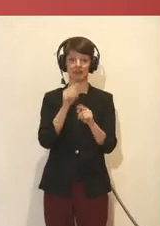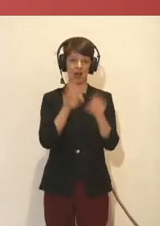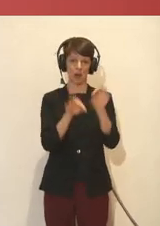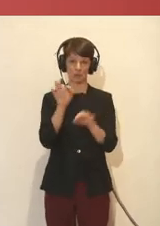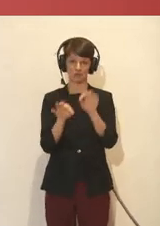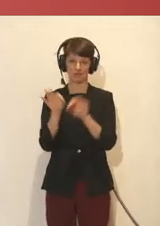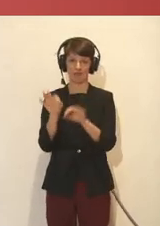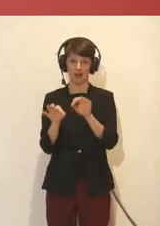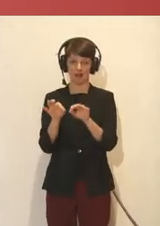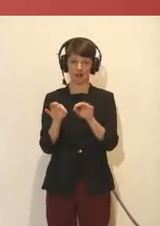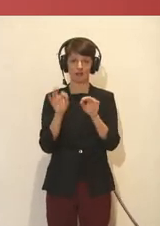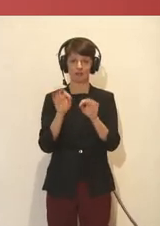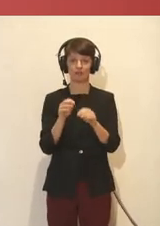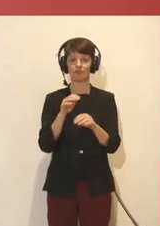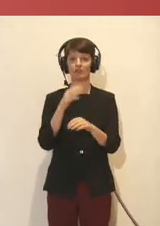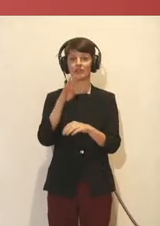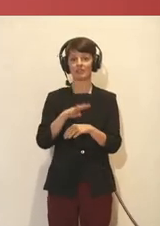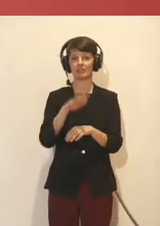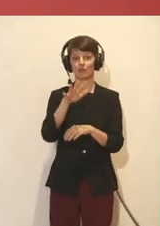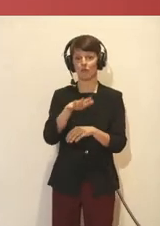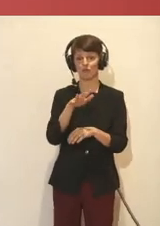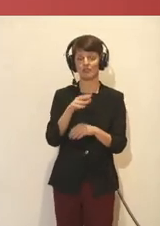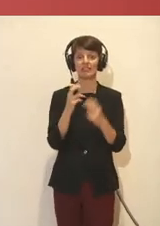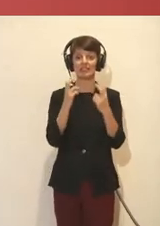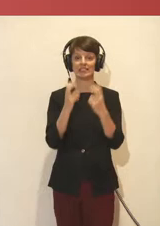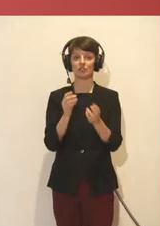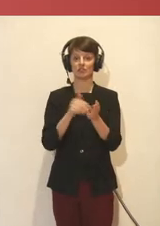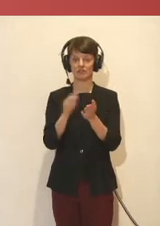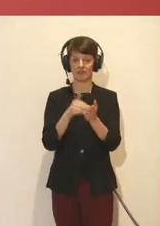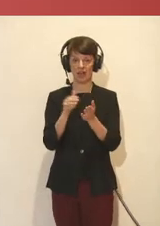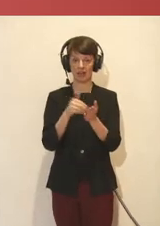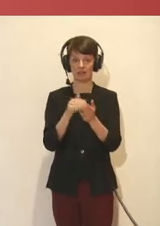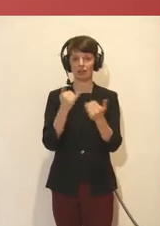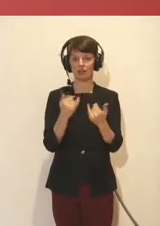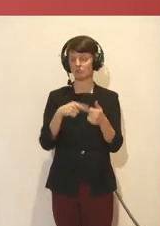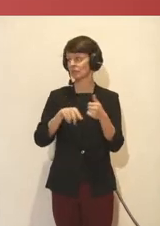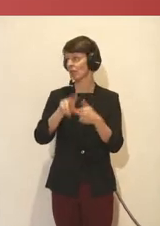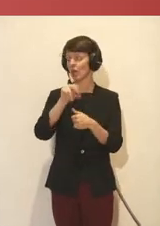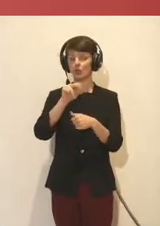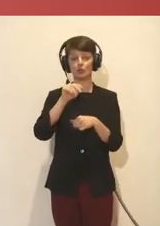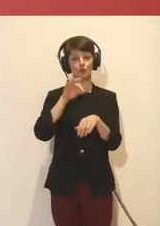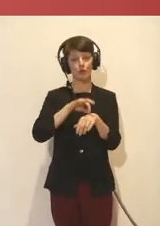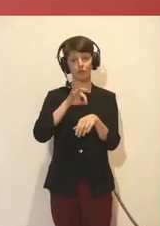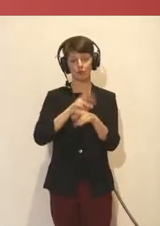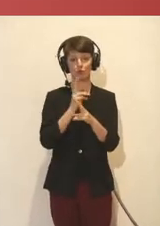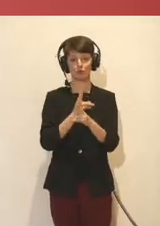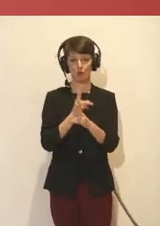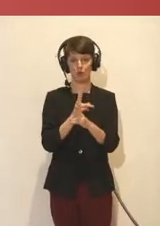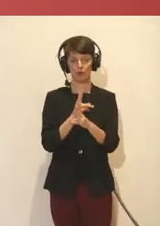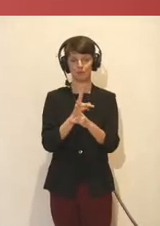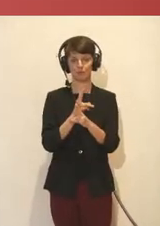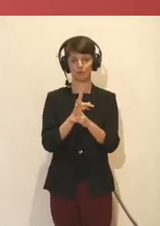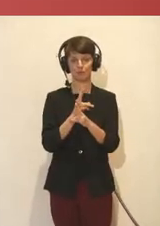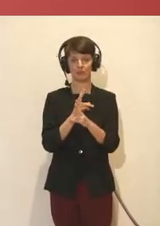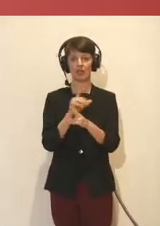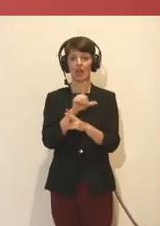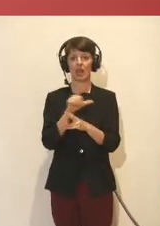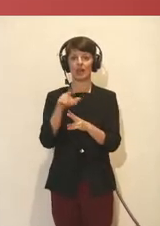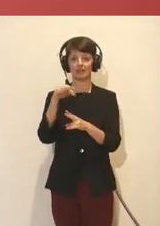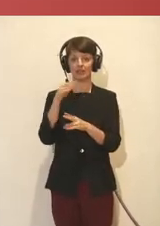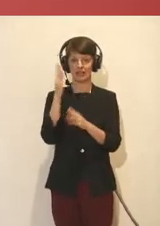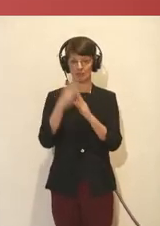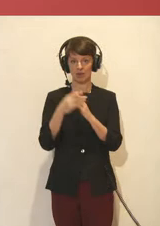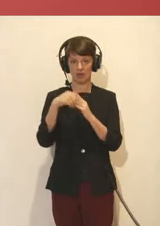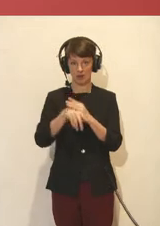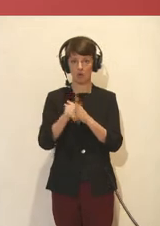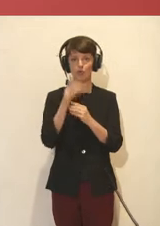wahl also um 14 uhr 15 gehen die session zweiter das sind jetzt gut zwölf minuten noch lars klingbeil wird auch gleich